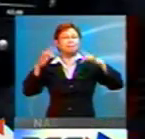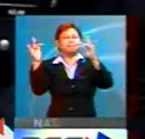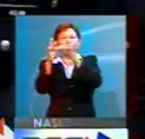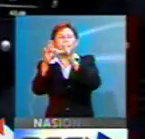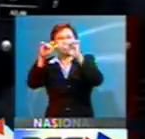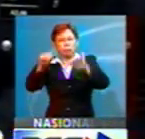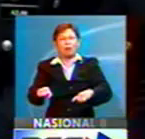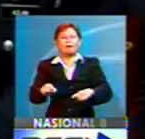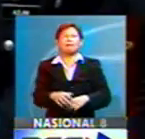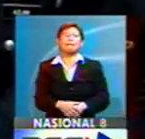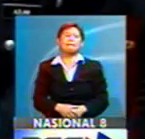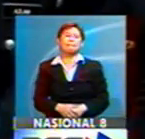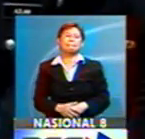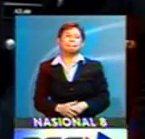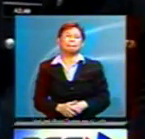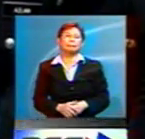Yang